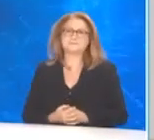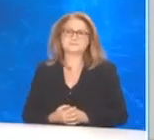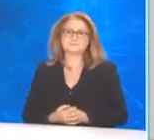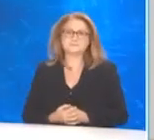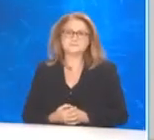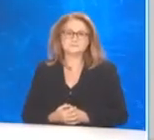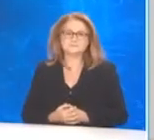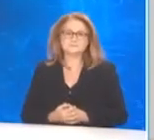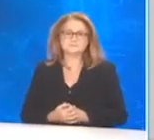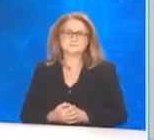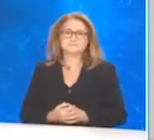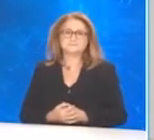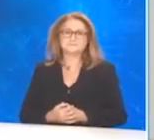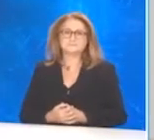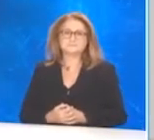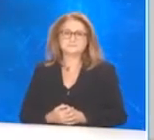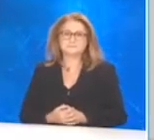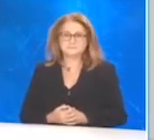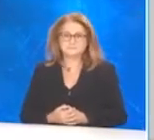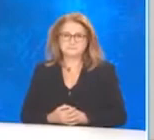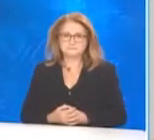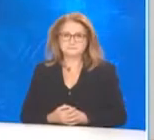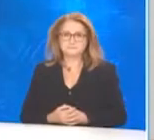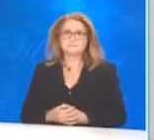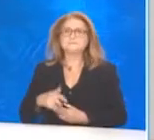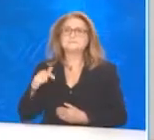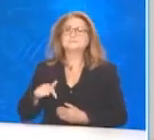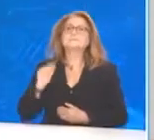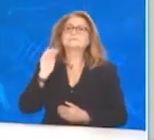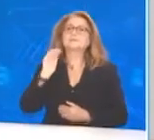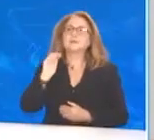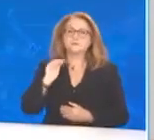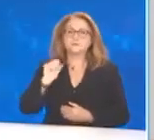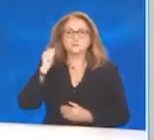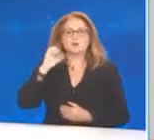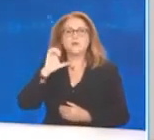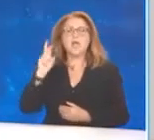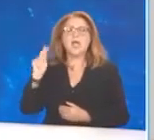Μπορούμε να περάσουμε στις ερωτήσεις. Κυρία Πατραμάνη από την ΕΡΤ.